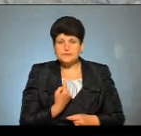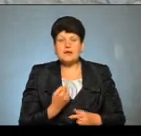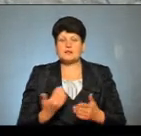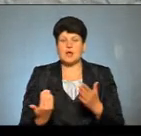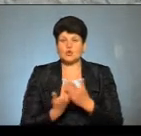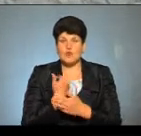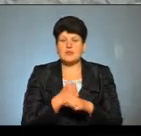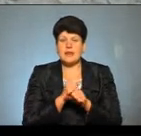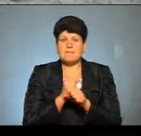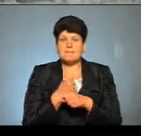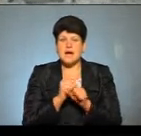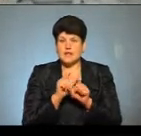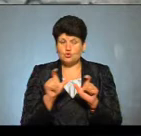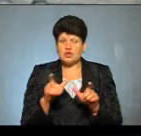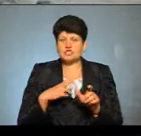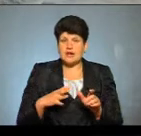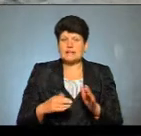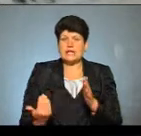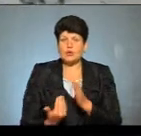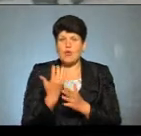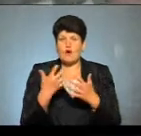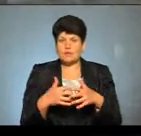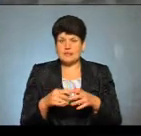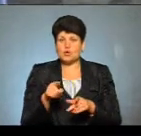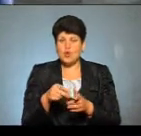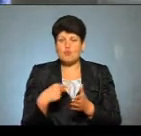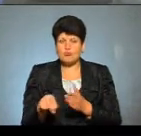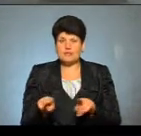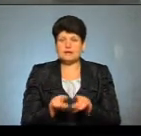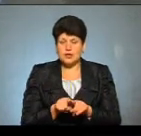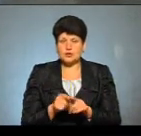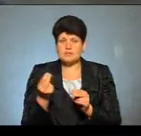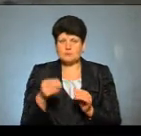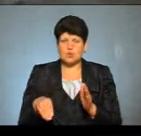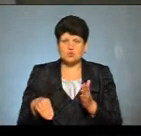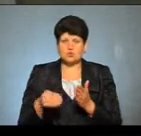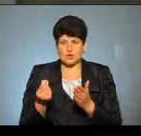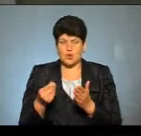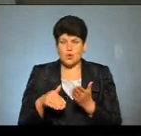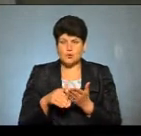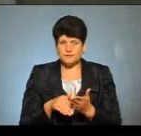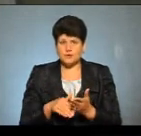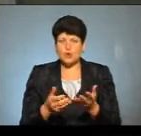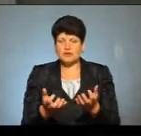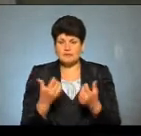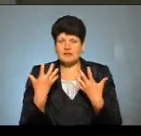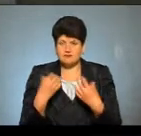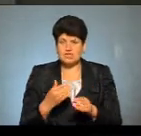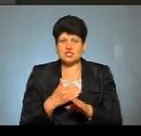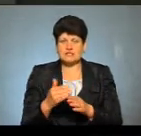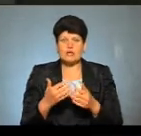лабораторії чекають на нове обладнання, розповідає Оксана Чайчук. Його закупили теж за спонсорські кошти. Отримали вже частину